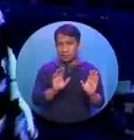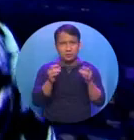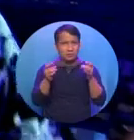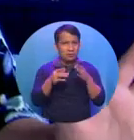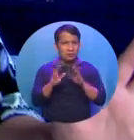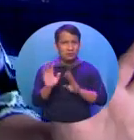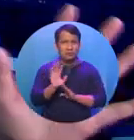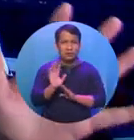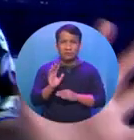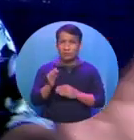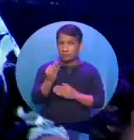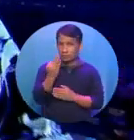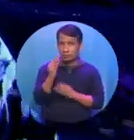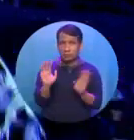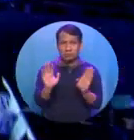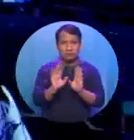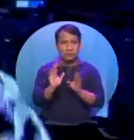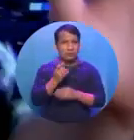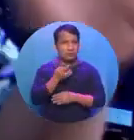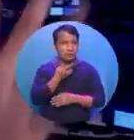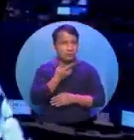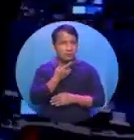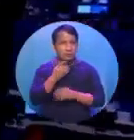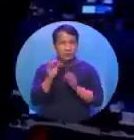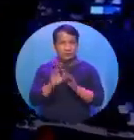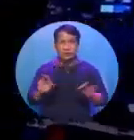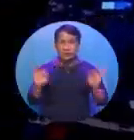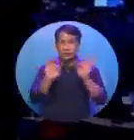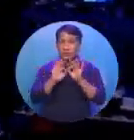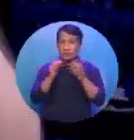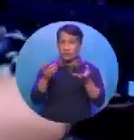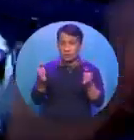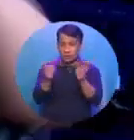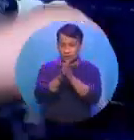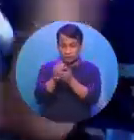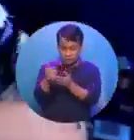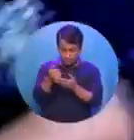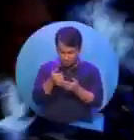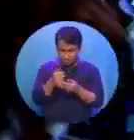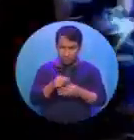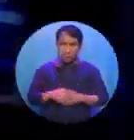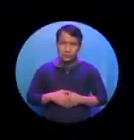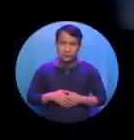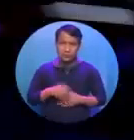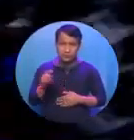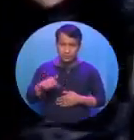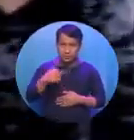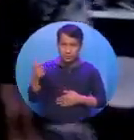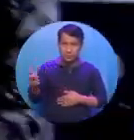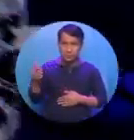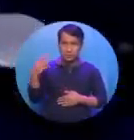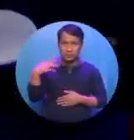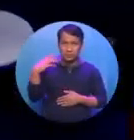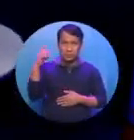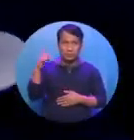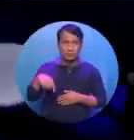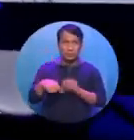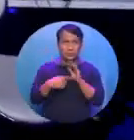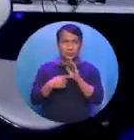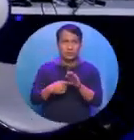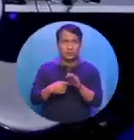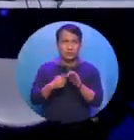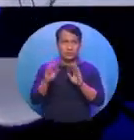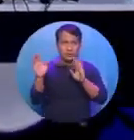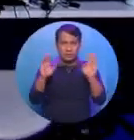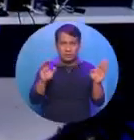magko-comment. Bawal magmura, bawal ang paskos. At kung meron kayong sumbong, Kapitana Karo!